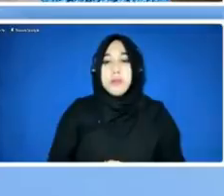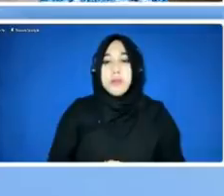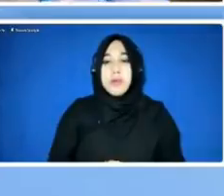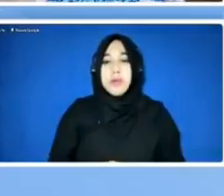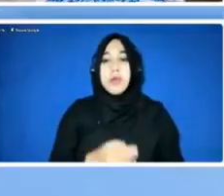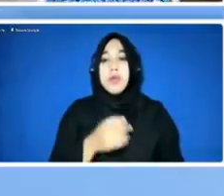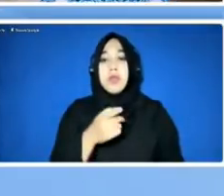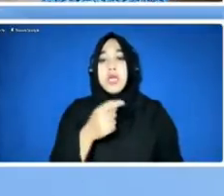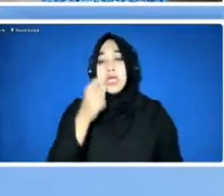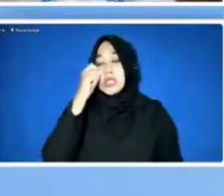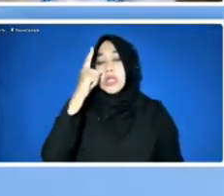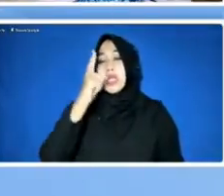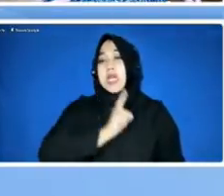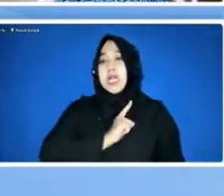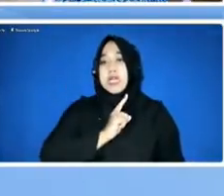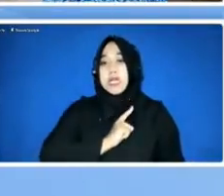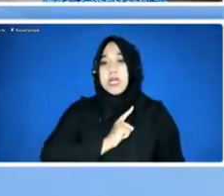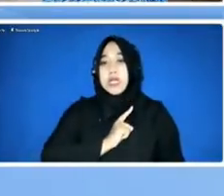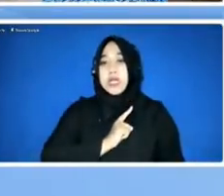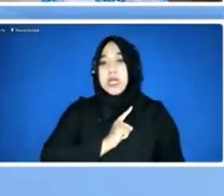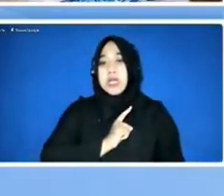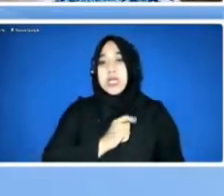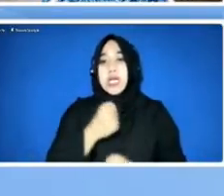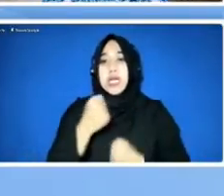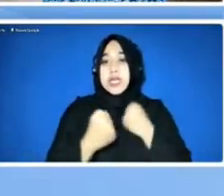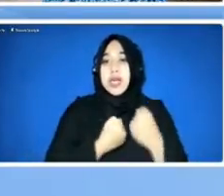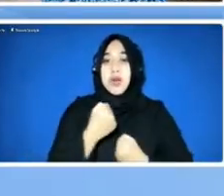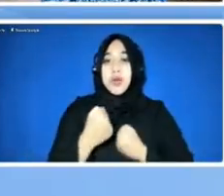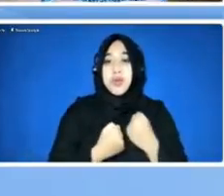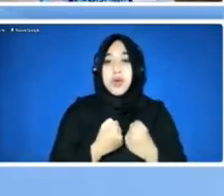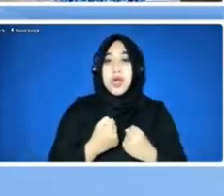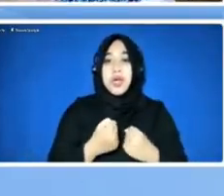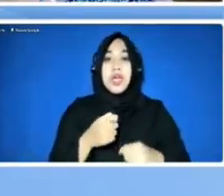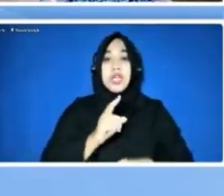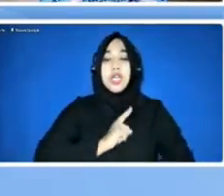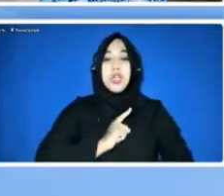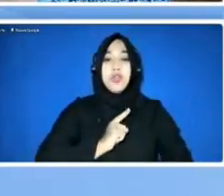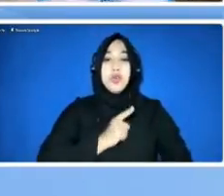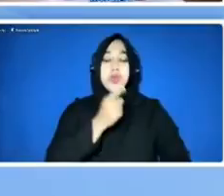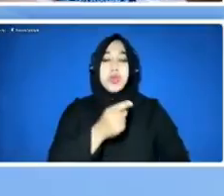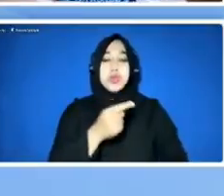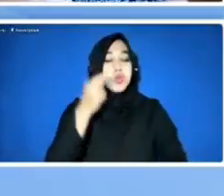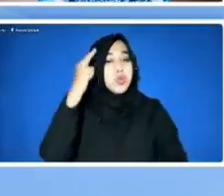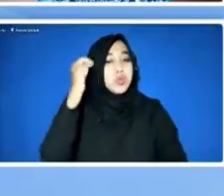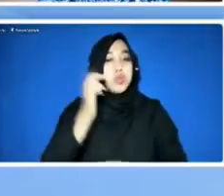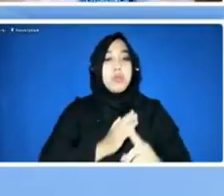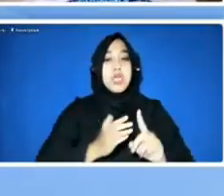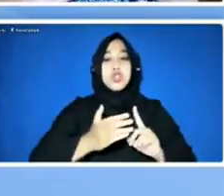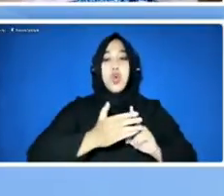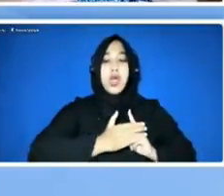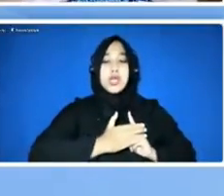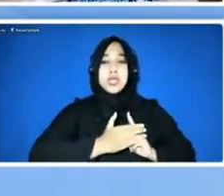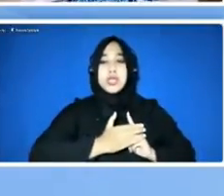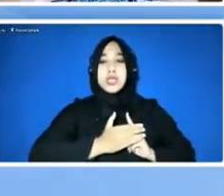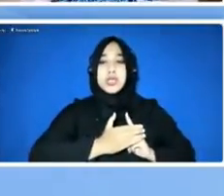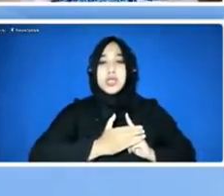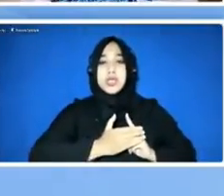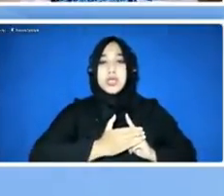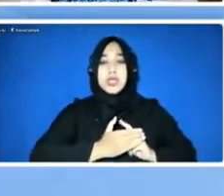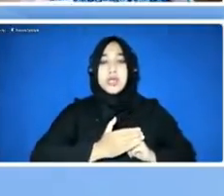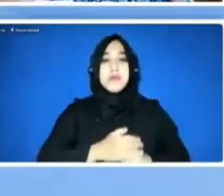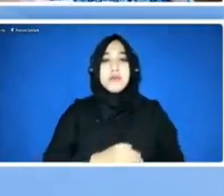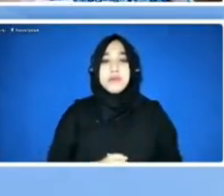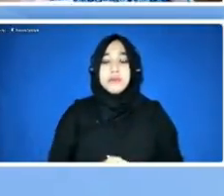consciousness, ya, kesadaran diri sendiri yang dilakukan oleh individu tersebut untuk mengisolasi dan